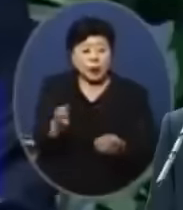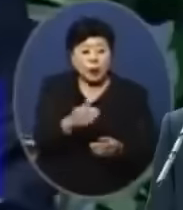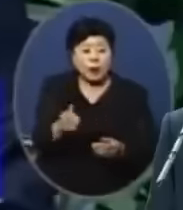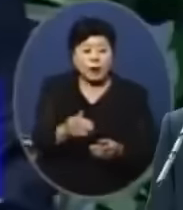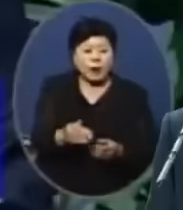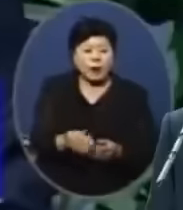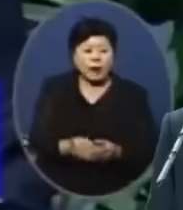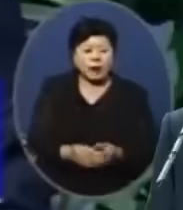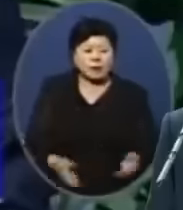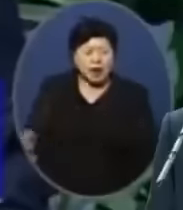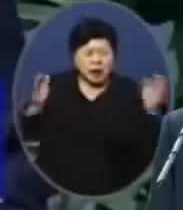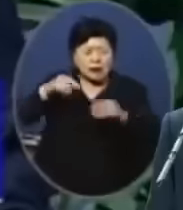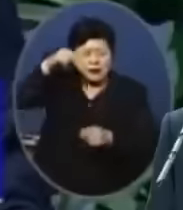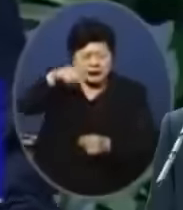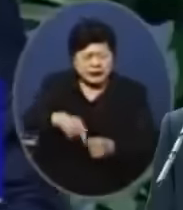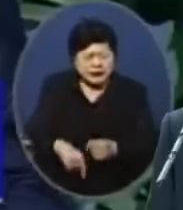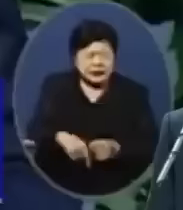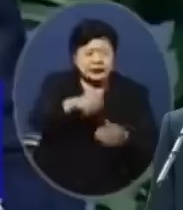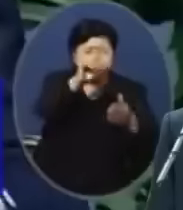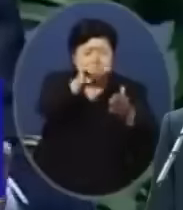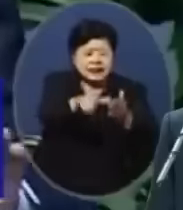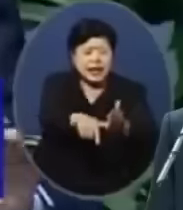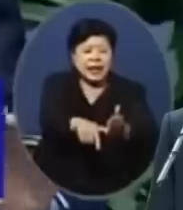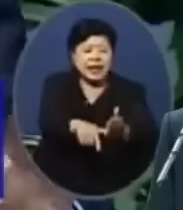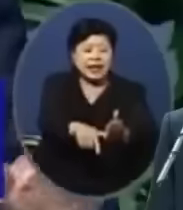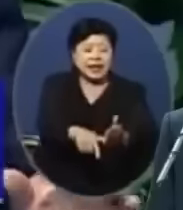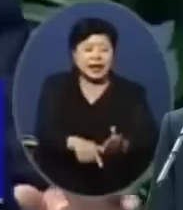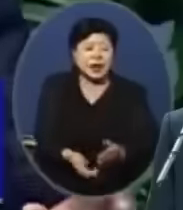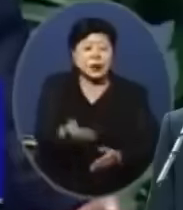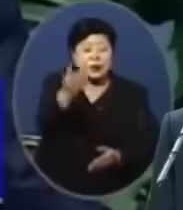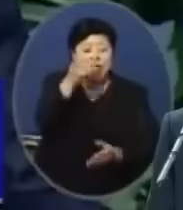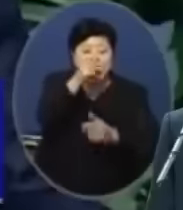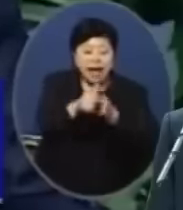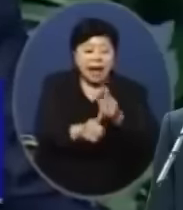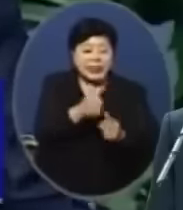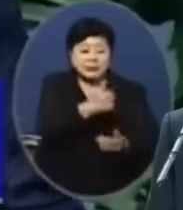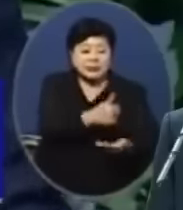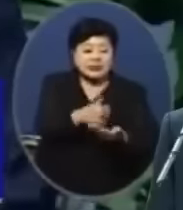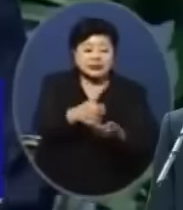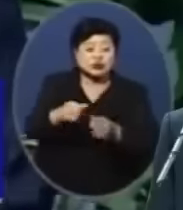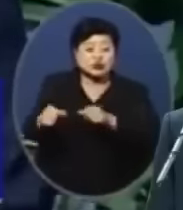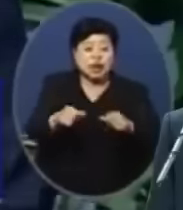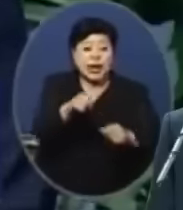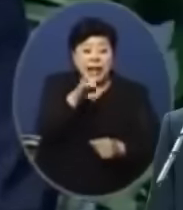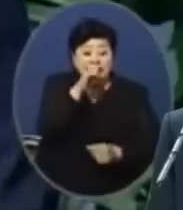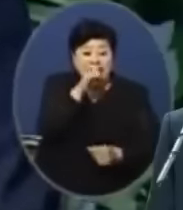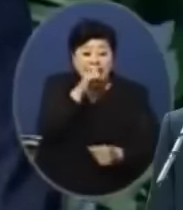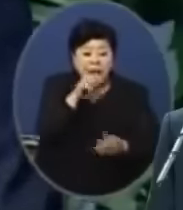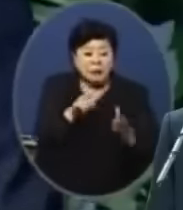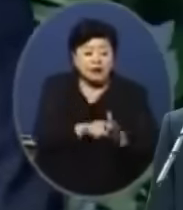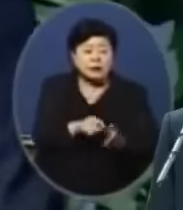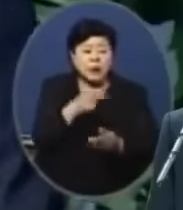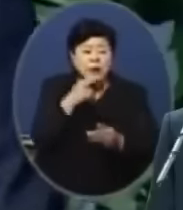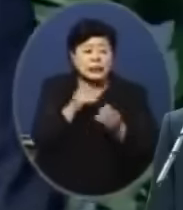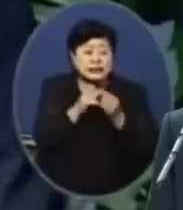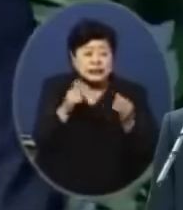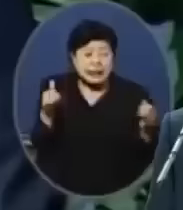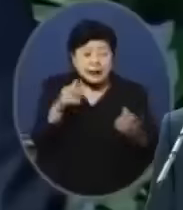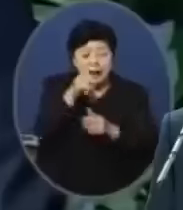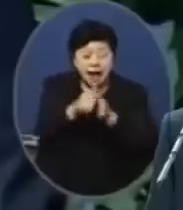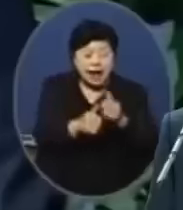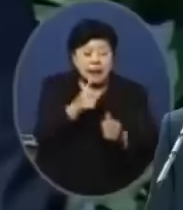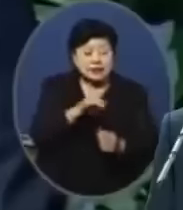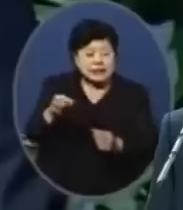혼돈하며 허감이 깊음이 있을 때 그 위에는 하나님의 신이 운행하시더라. 안 믿는 사람에게는